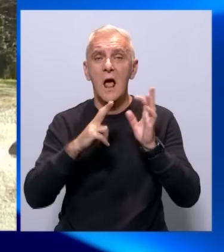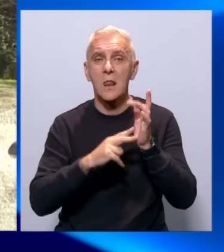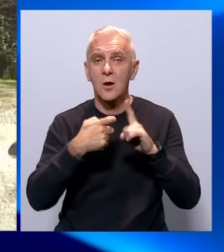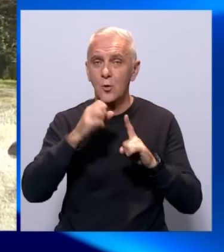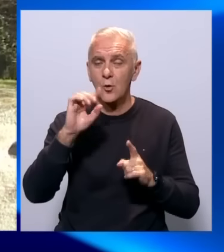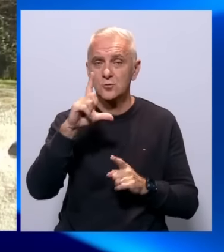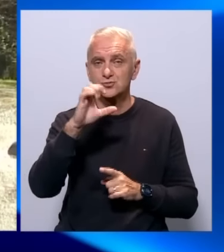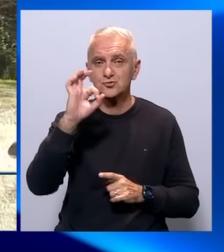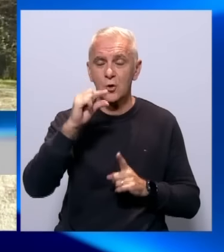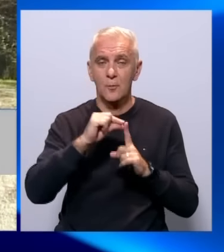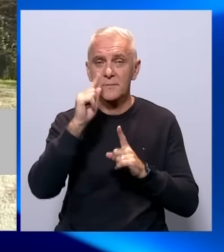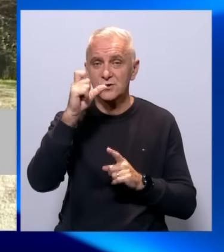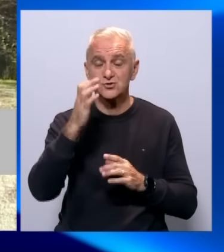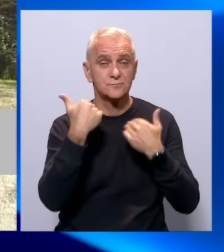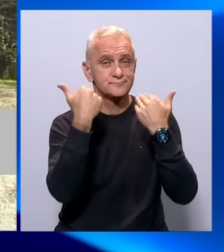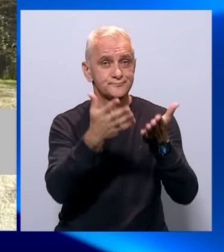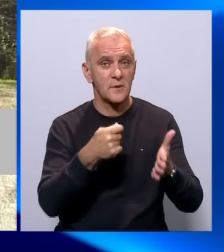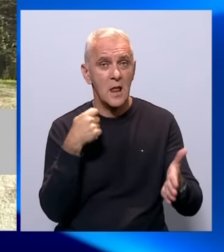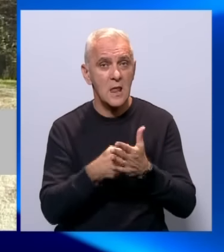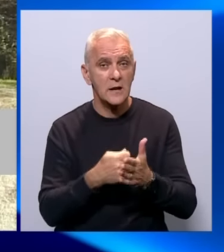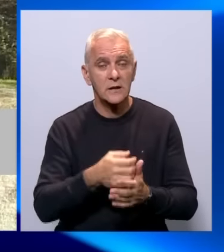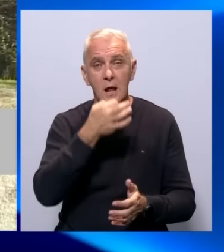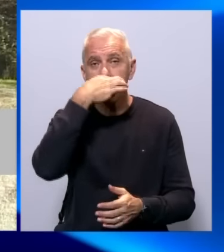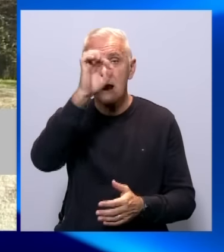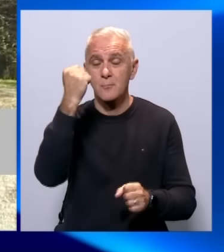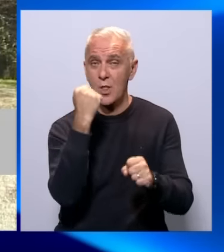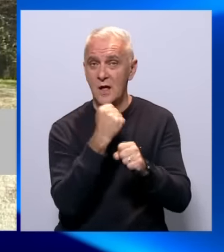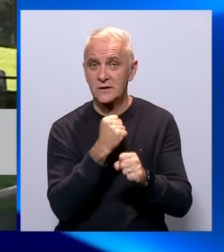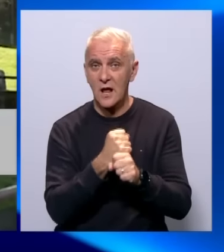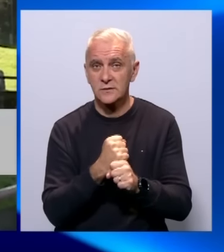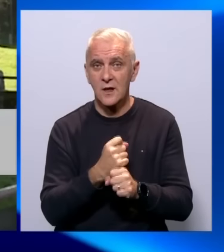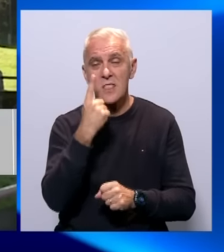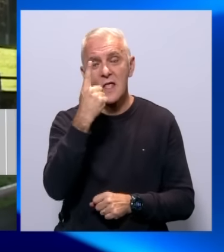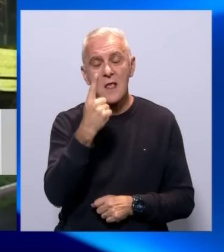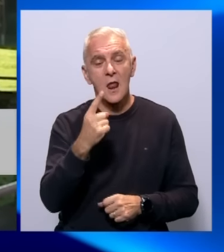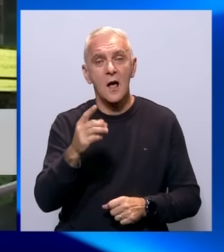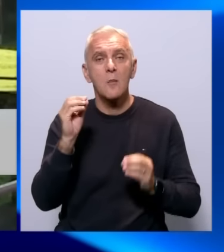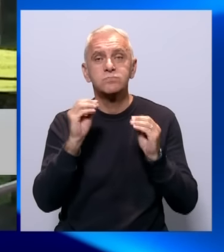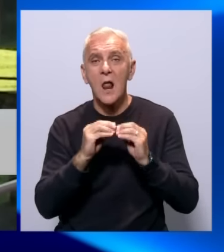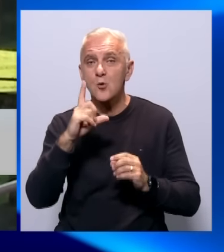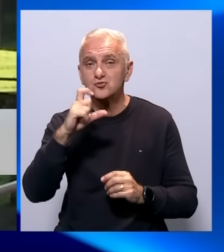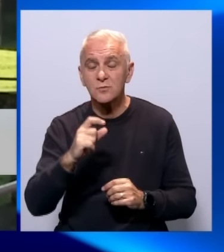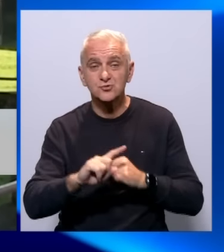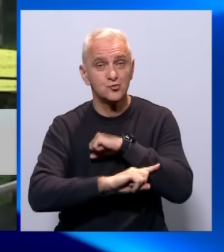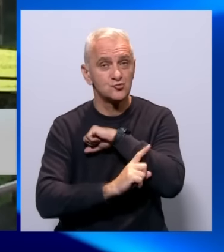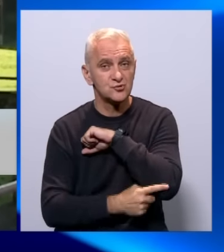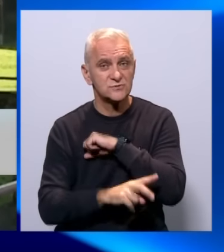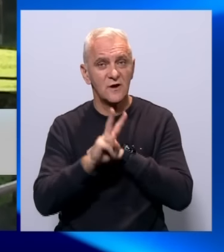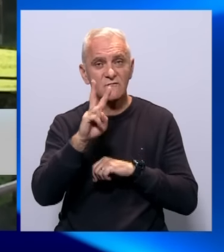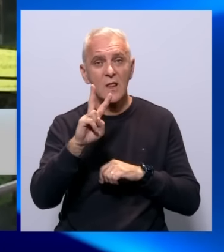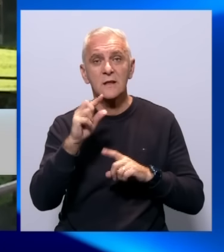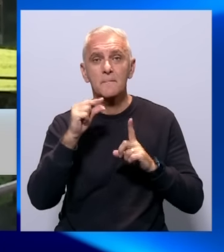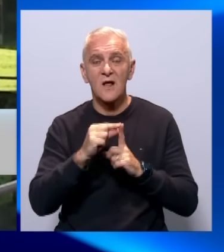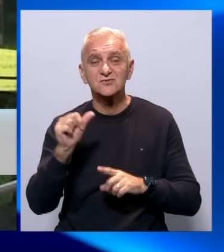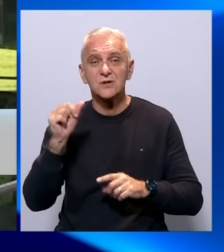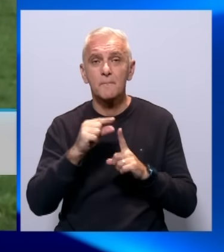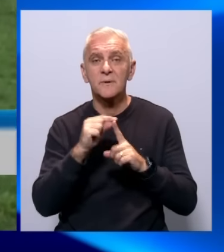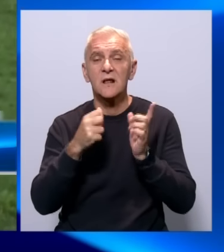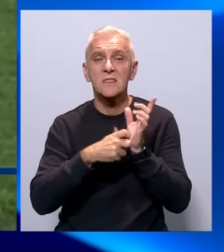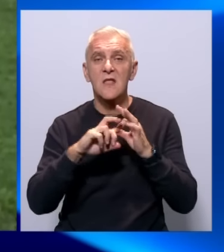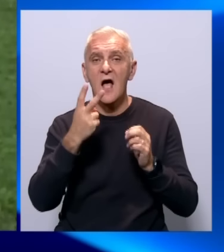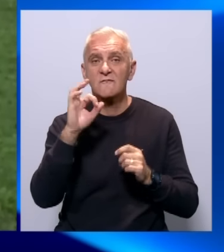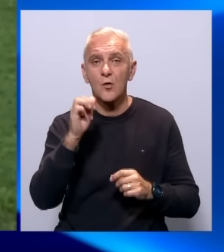Ćopić uručila je nagradu za najuspješniji literarni rad o temi Jedan je Branko Ćopić učenici Valentini Prejević iz Prnjavora,